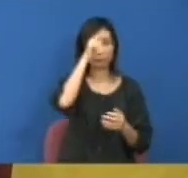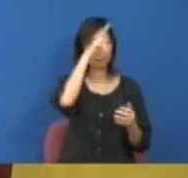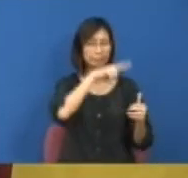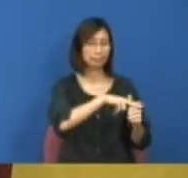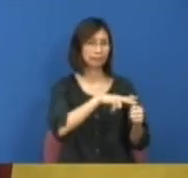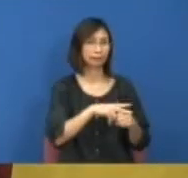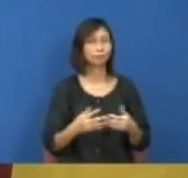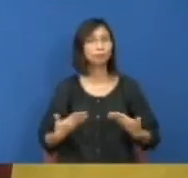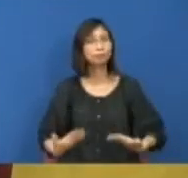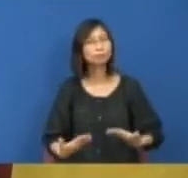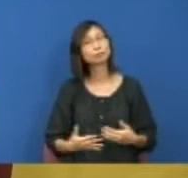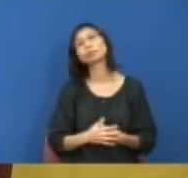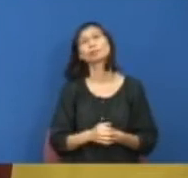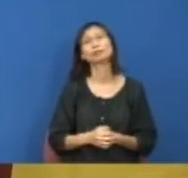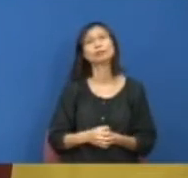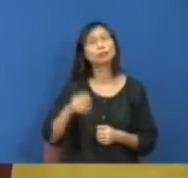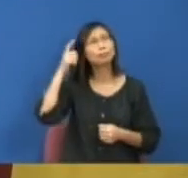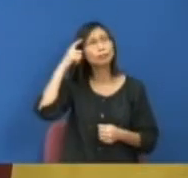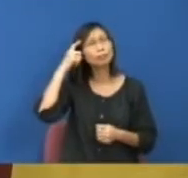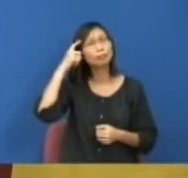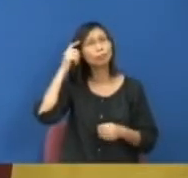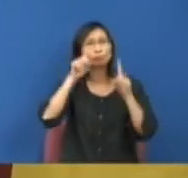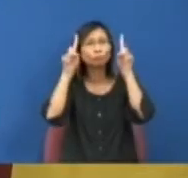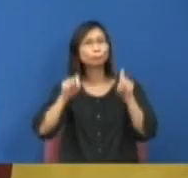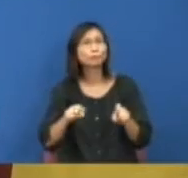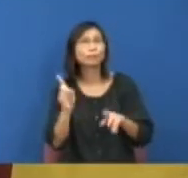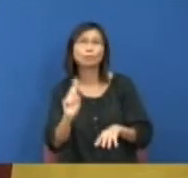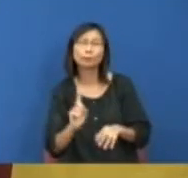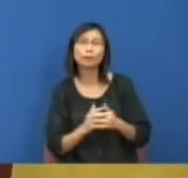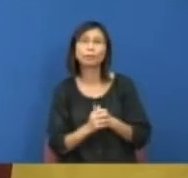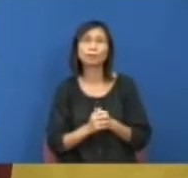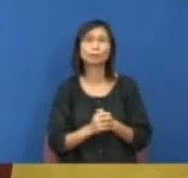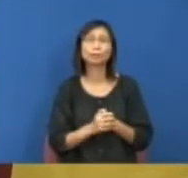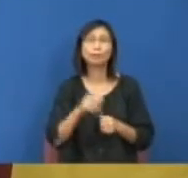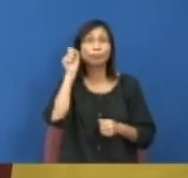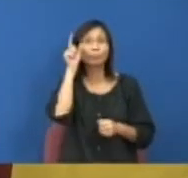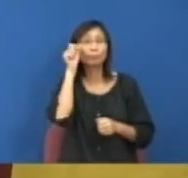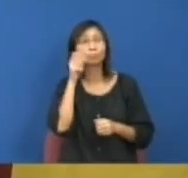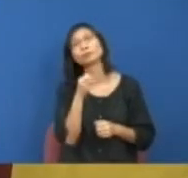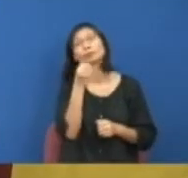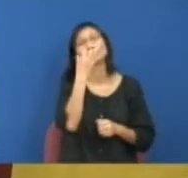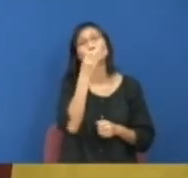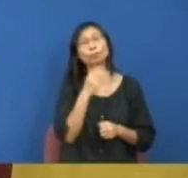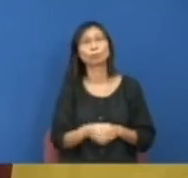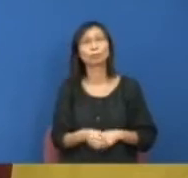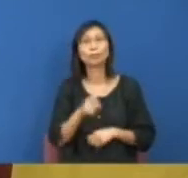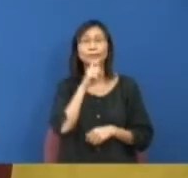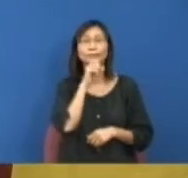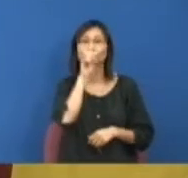解呢一個啱諗到一個問題，就係話喺香港依啱特別係依一兩年開始有人提出所謂即係